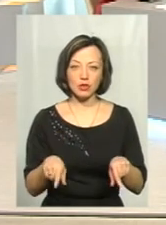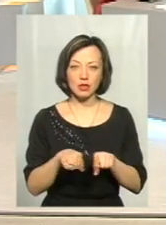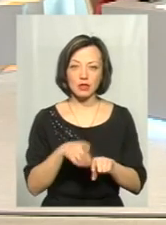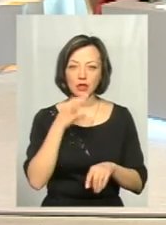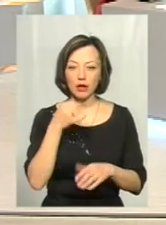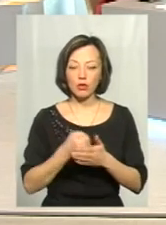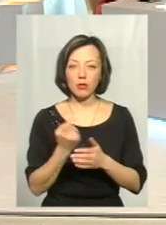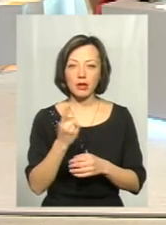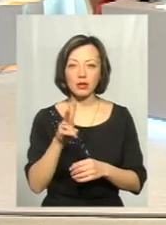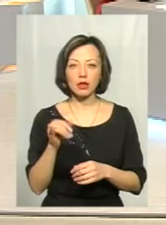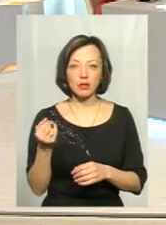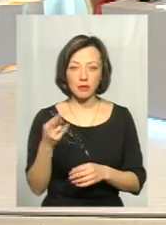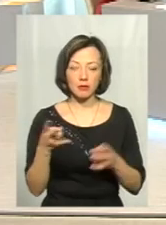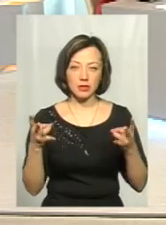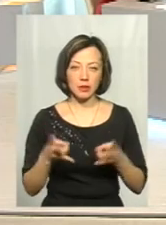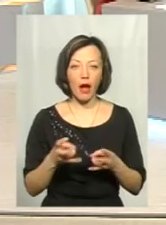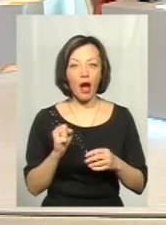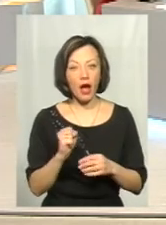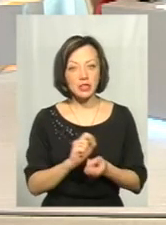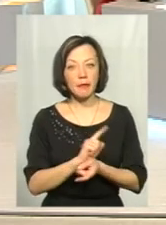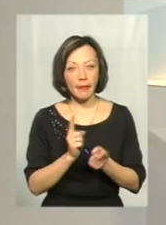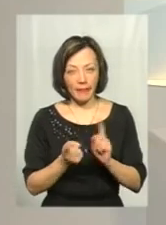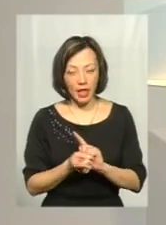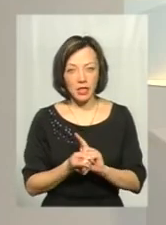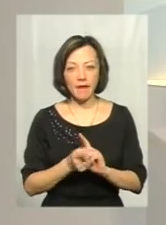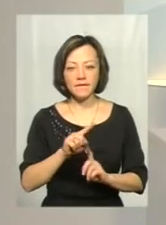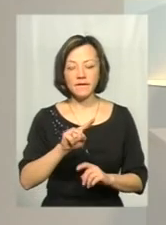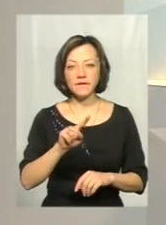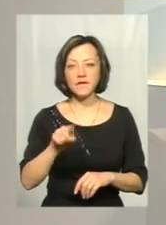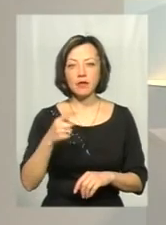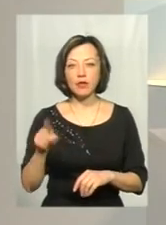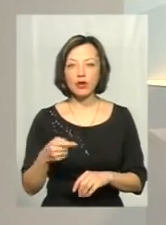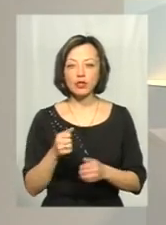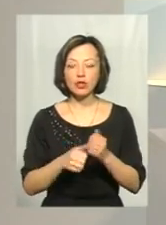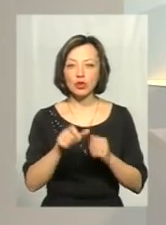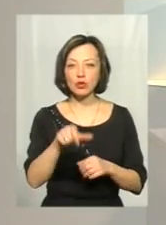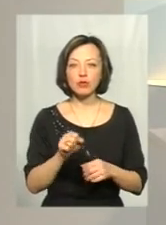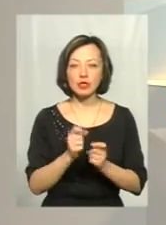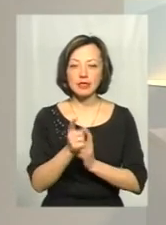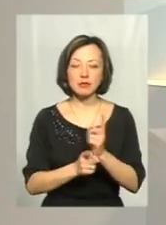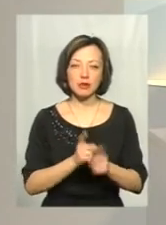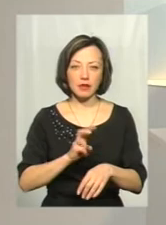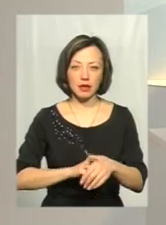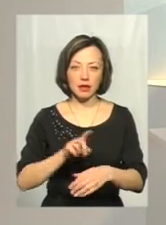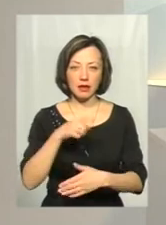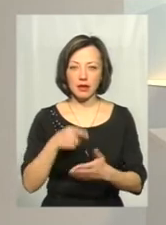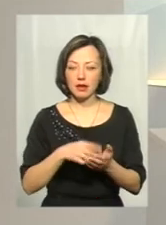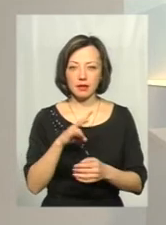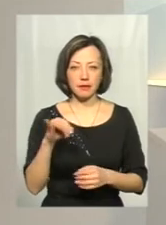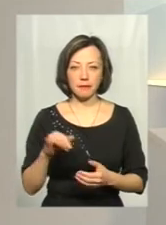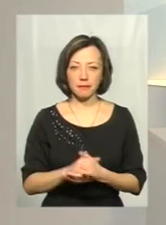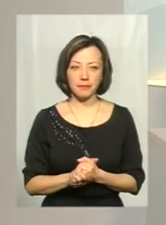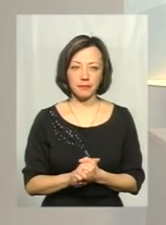що до 1 липня потрібно. А змінились вимоги до того, як часто людина може змінювати лікаря? Ні.